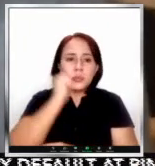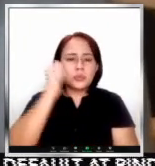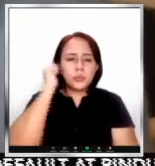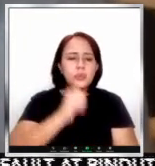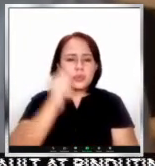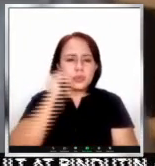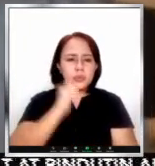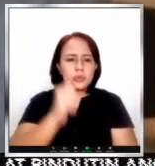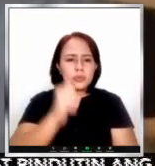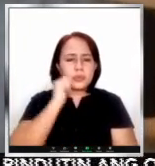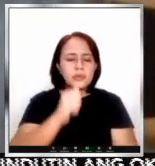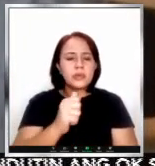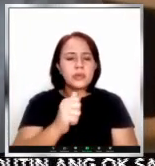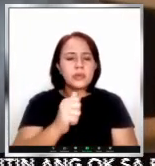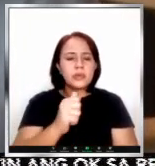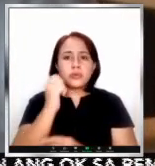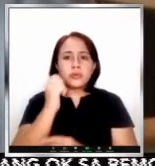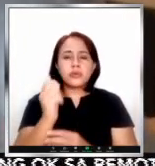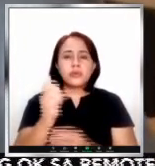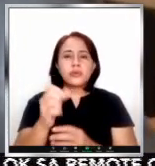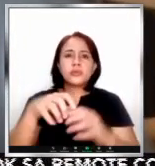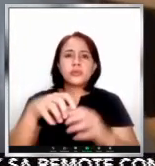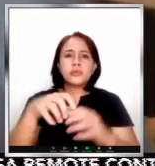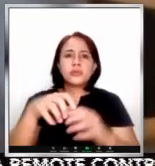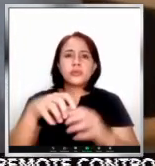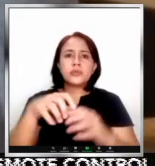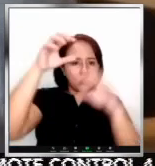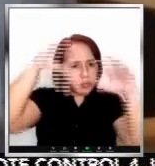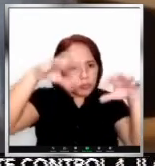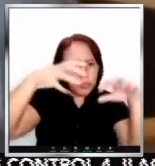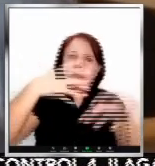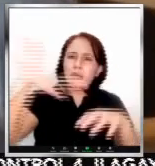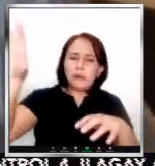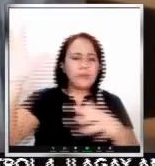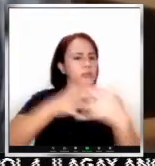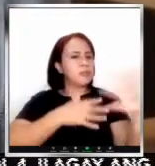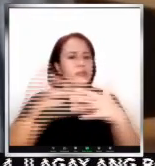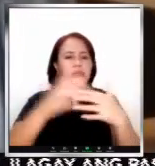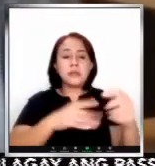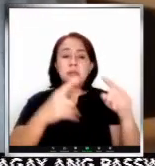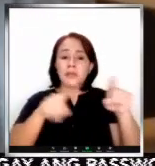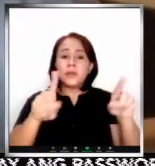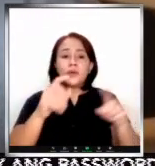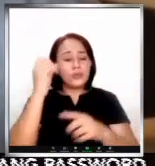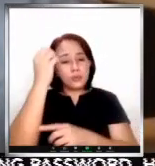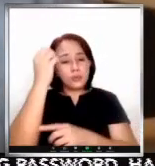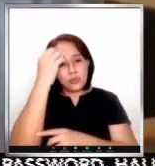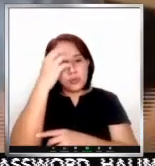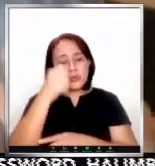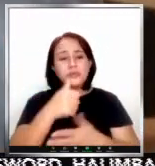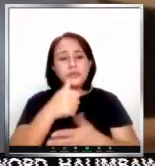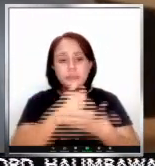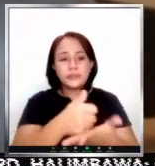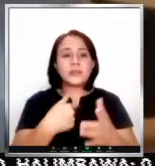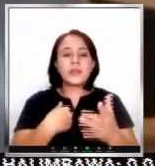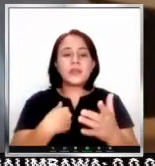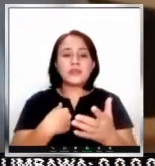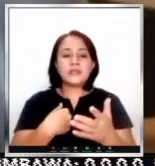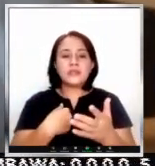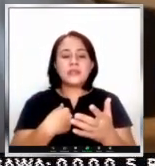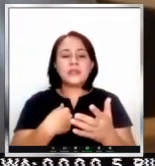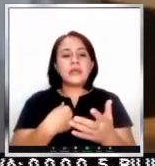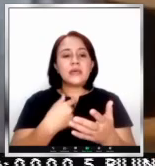umaraw, umula, nagtitinda siya ng gulay para maitawid lang niya yung everyday, yung everyday na pamumuhay niya at mag-isa lang siyang